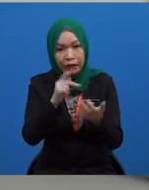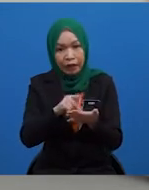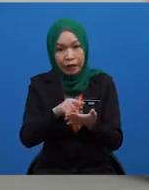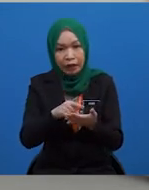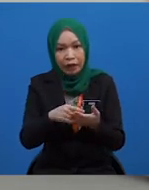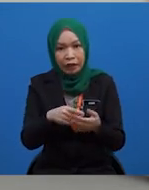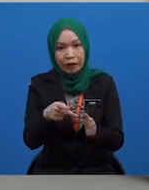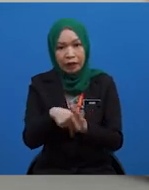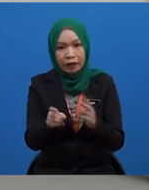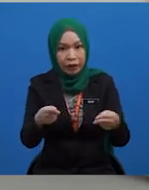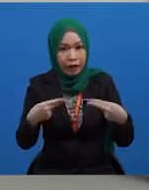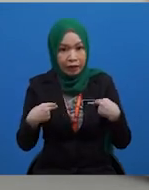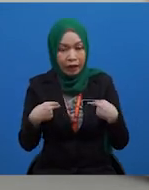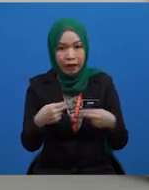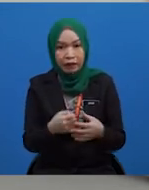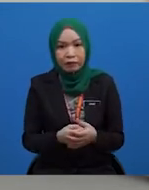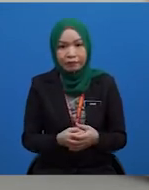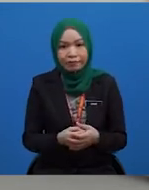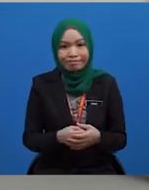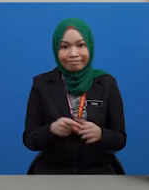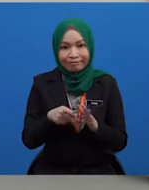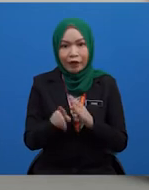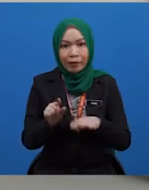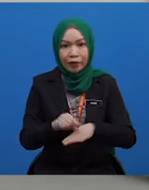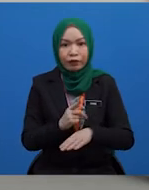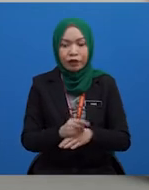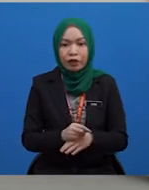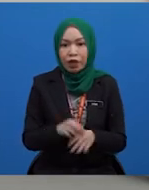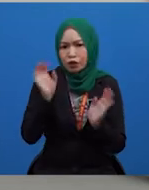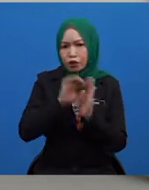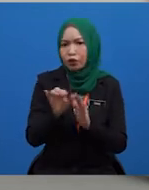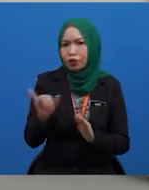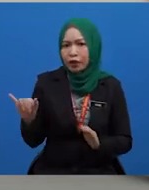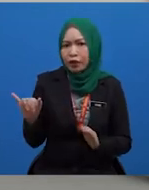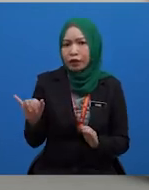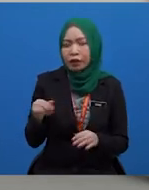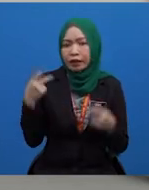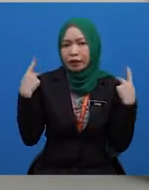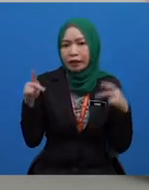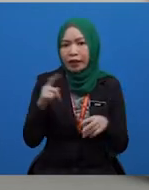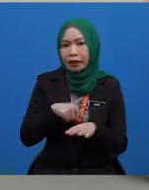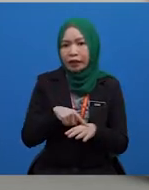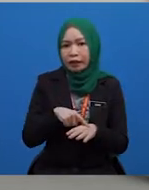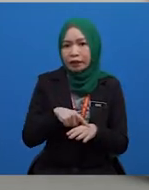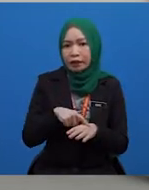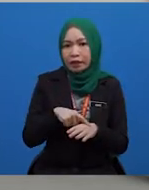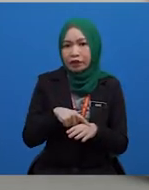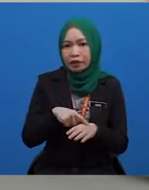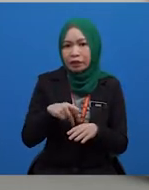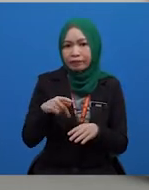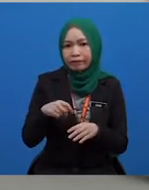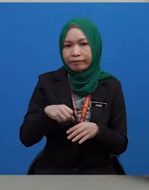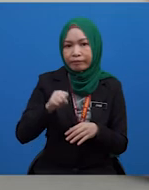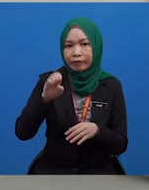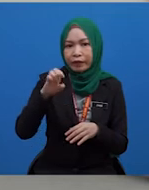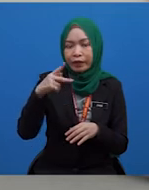lokasi tersebut. Sebagai contohnya, pasar raya di Seksyen A telah didirikan berhampiran kawasan yang